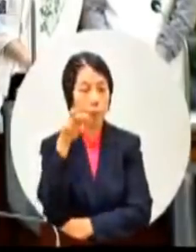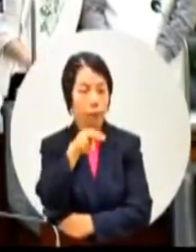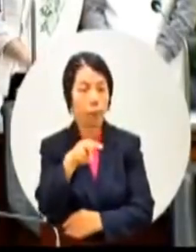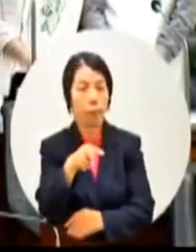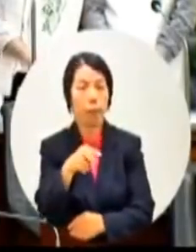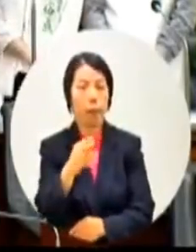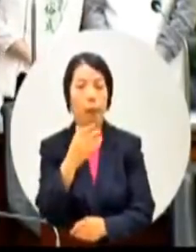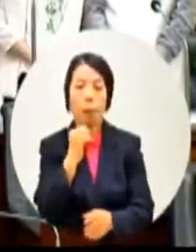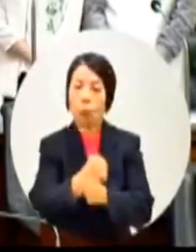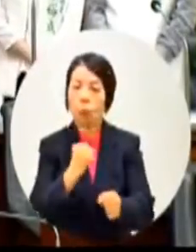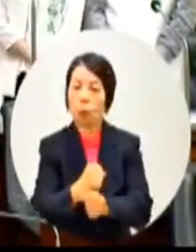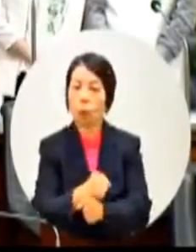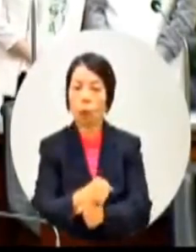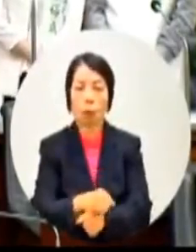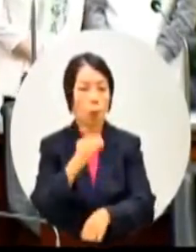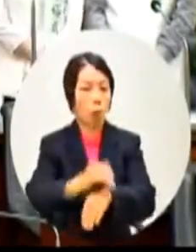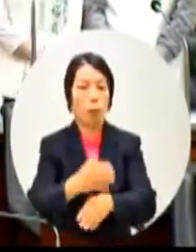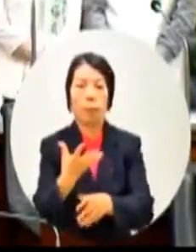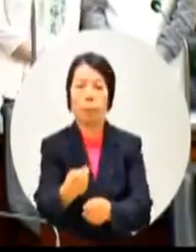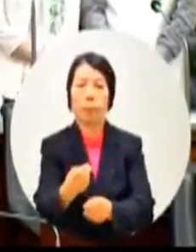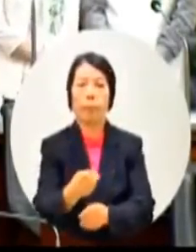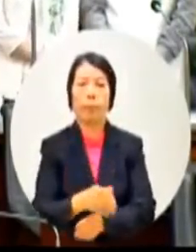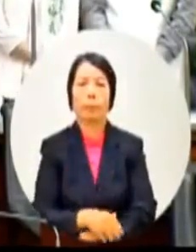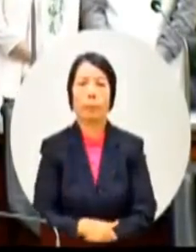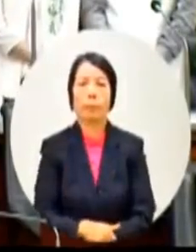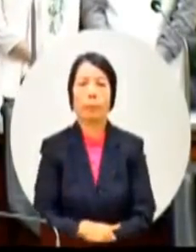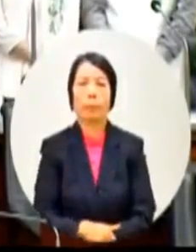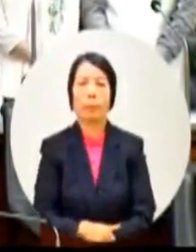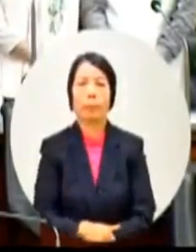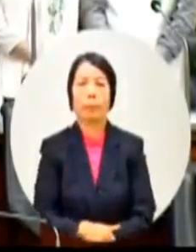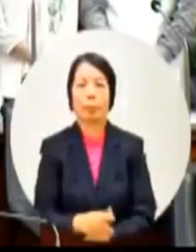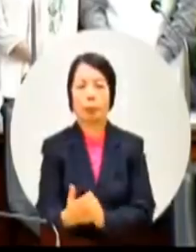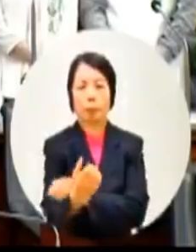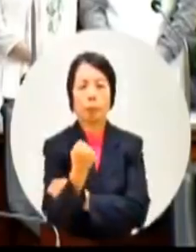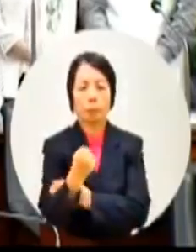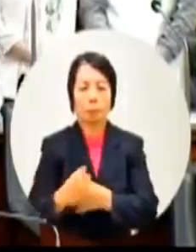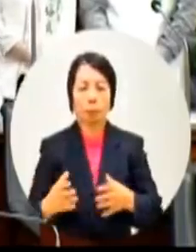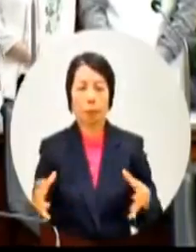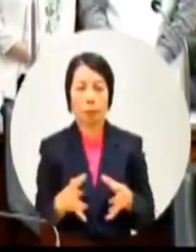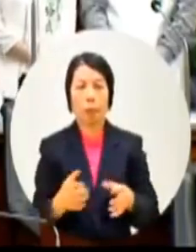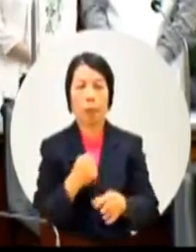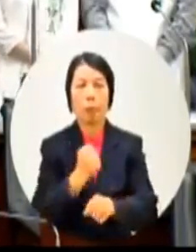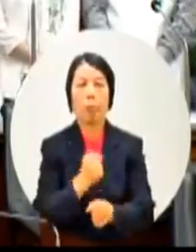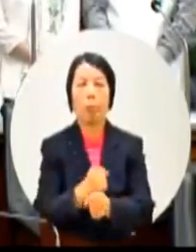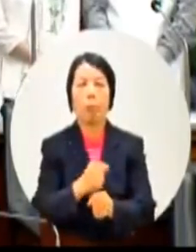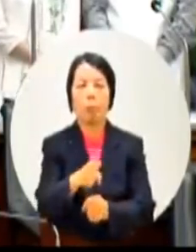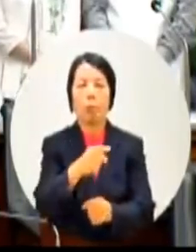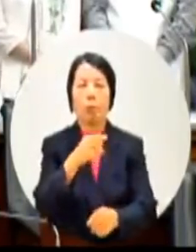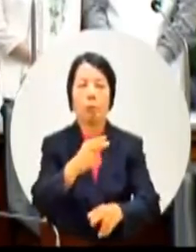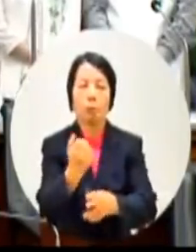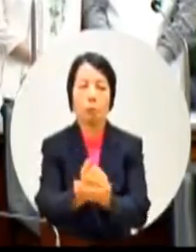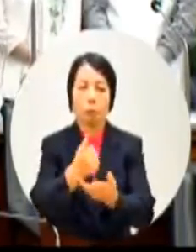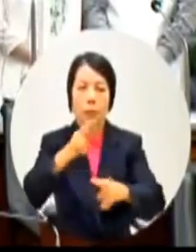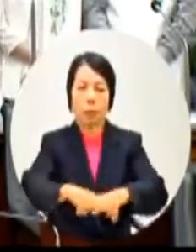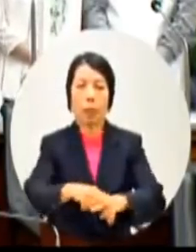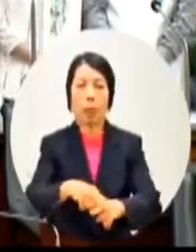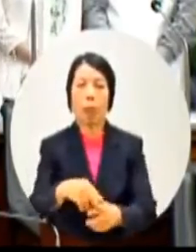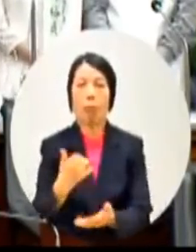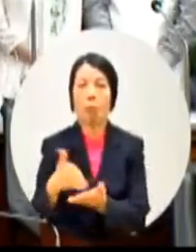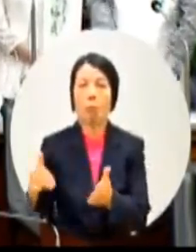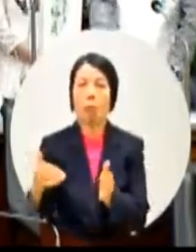标，咱最后来拍拼。 啊来，你做未到啦！啊，你请坐，你请坐，我算了 诶， 做未到啦，定海神针